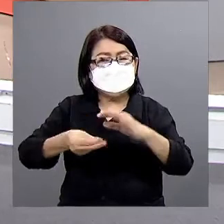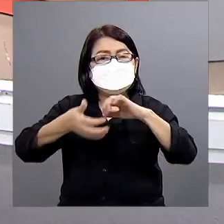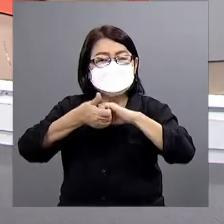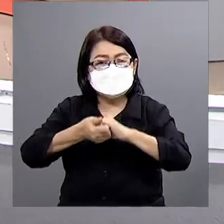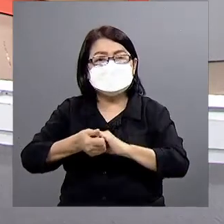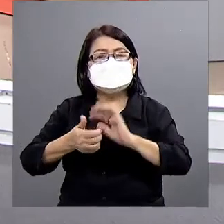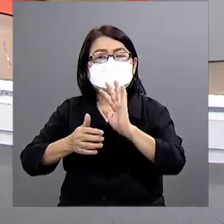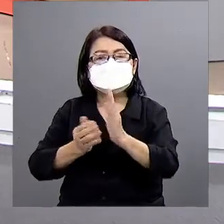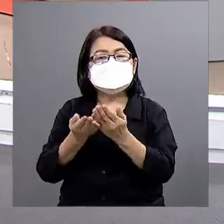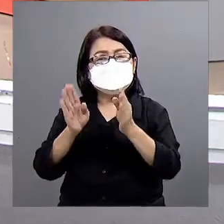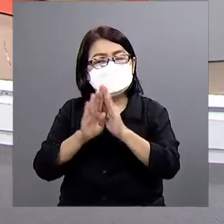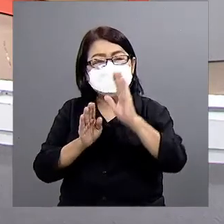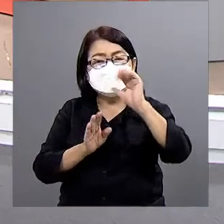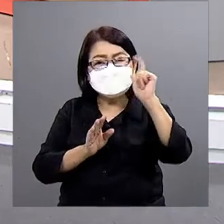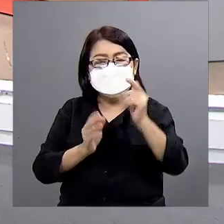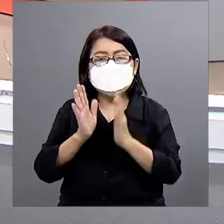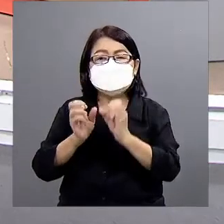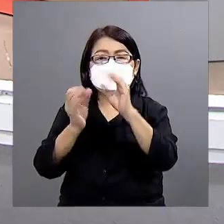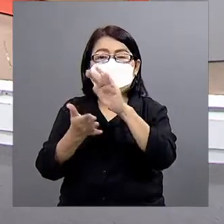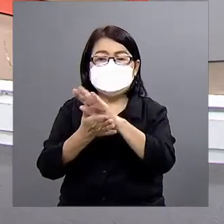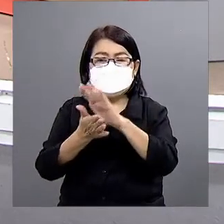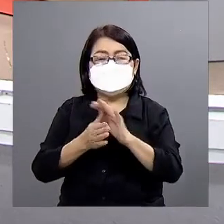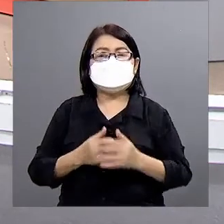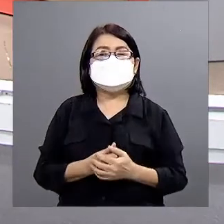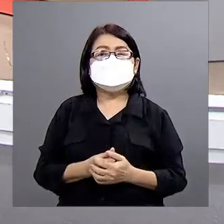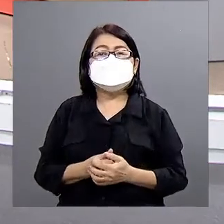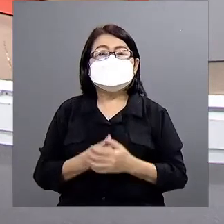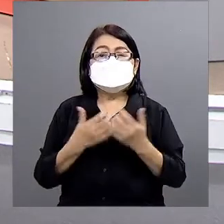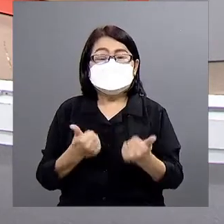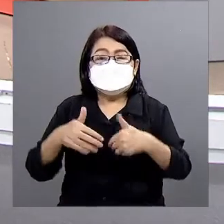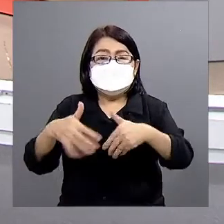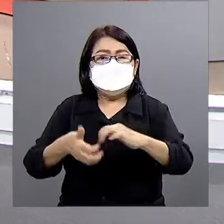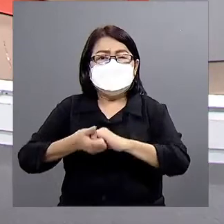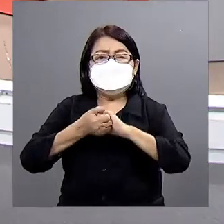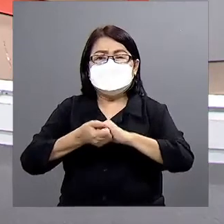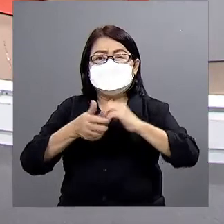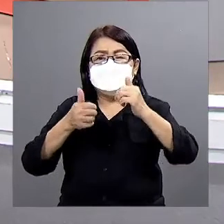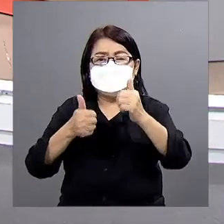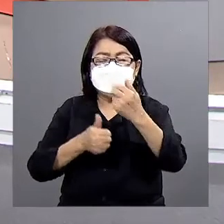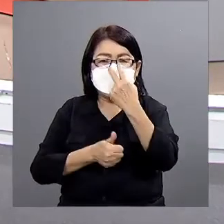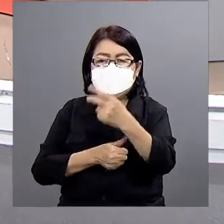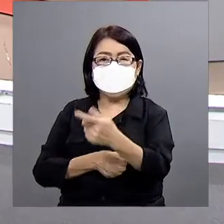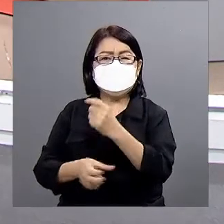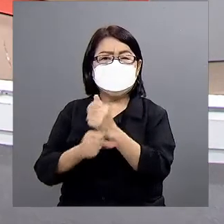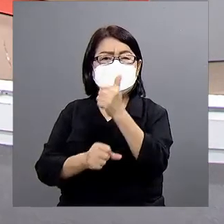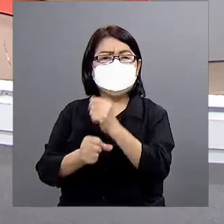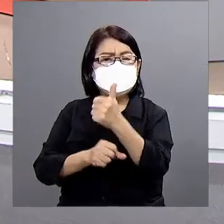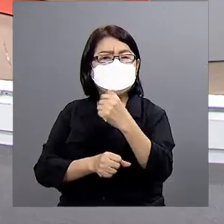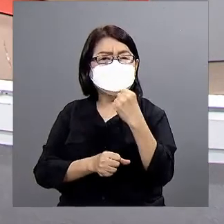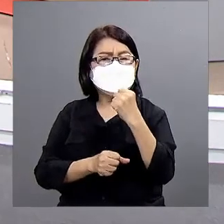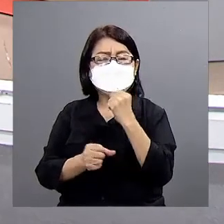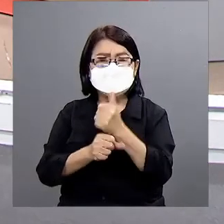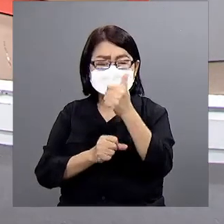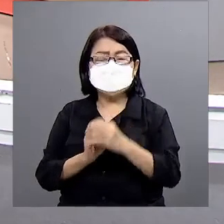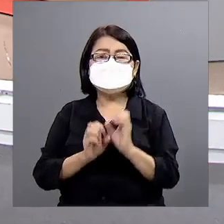ามหลักสูตรนั้นมีความแข็งแรงมากขึ้นด้วยค่ะ คือพอประชาชนจับมือกันเนี่ยได้เห็นความแข็งแกร่งในพื้นที่ชุมชนจริงๆนะแล้วก็จะท้อนถึงในการที่จะป้